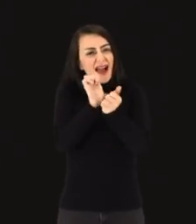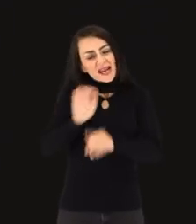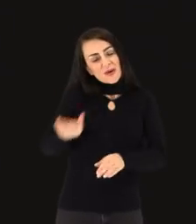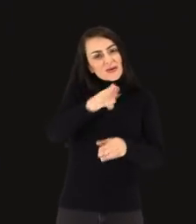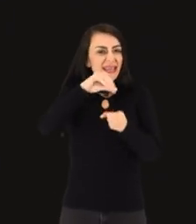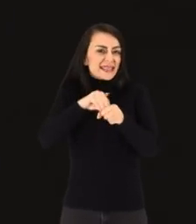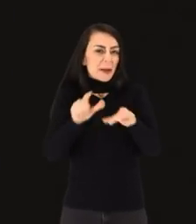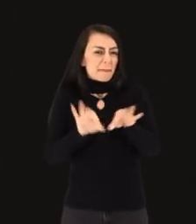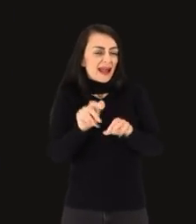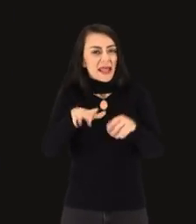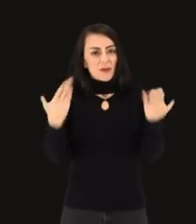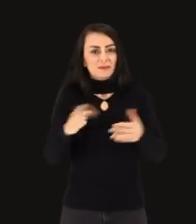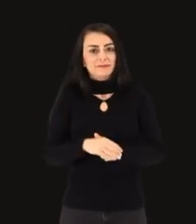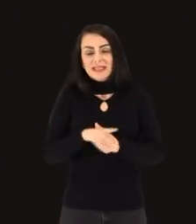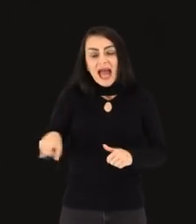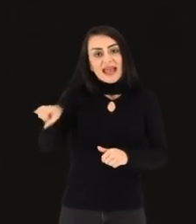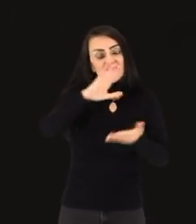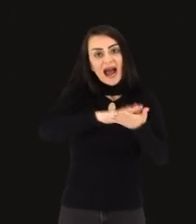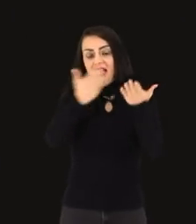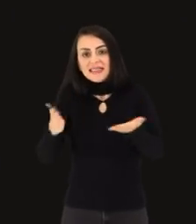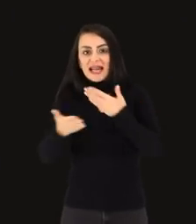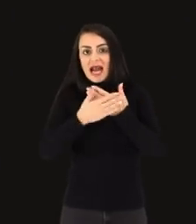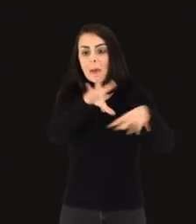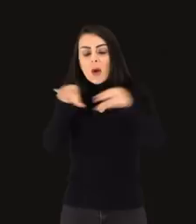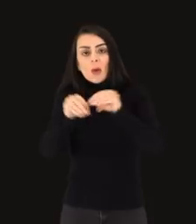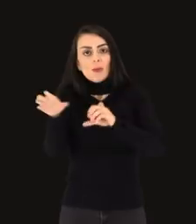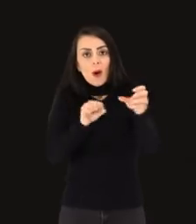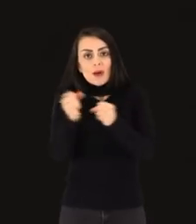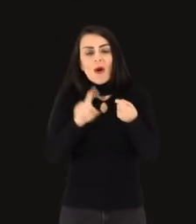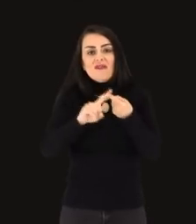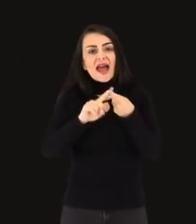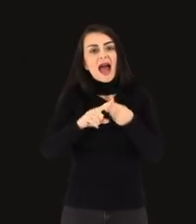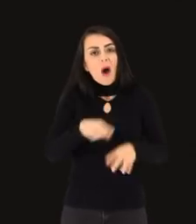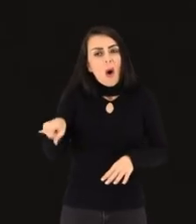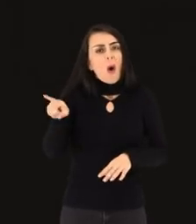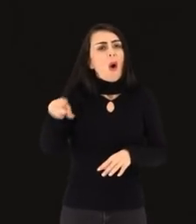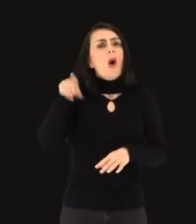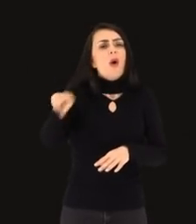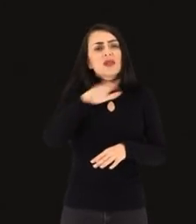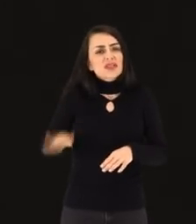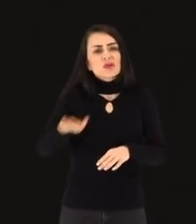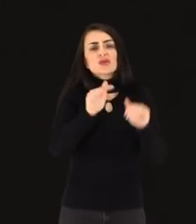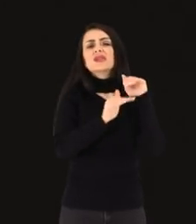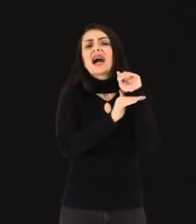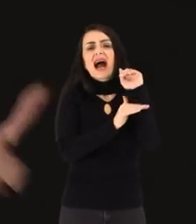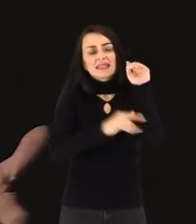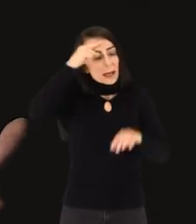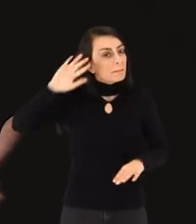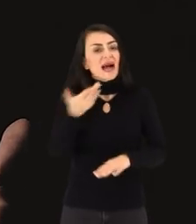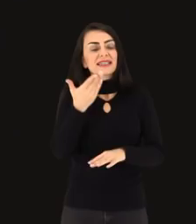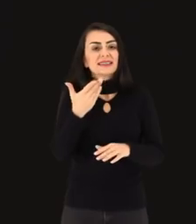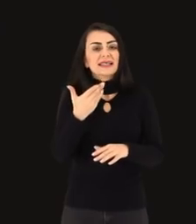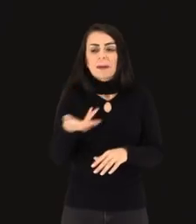ihtiyaçlarını karşılıyor. O kadar mutlu oldum ki diyor Alparslan abi. O günden beri birilerine yardım etmekten kendimi